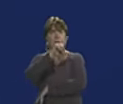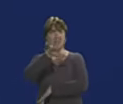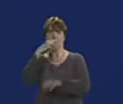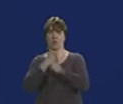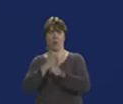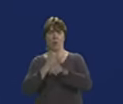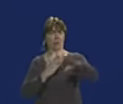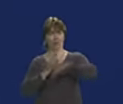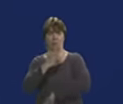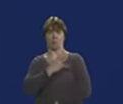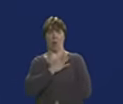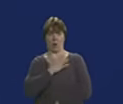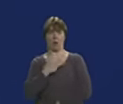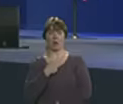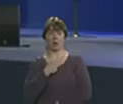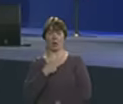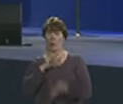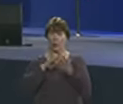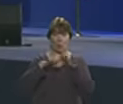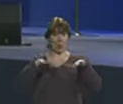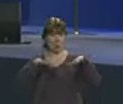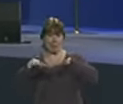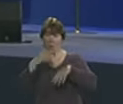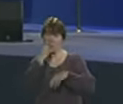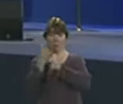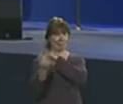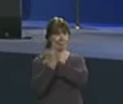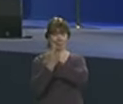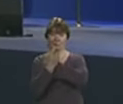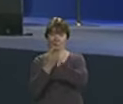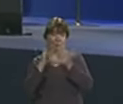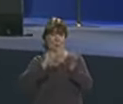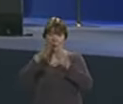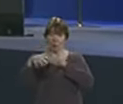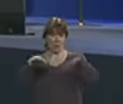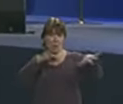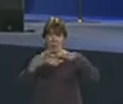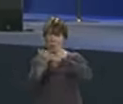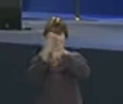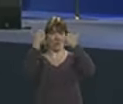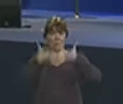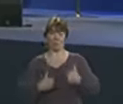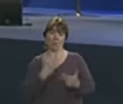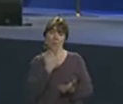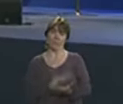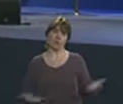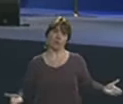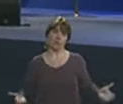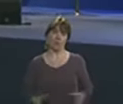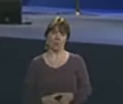bon. Toutes les méthodes. Tout est employé. Franchement,